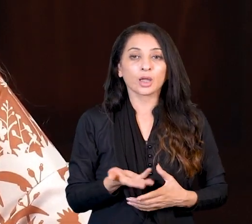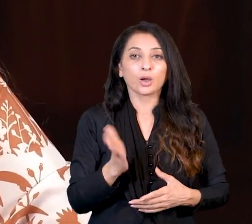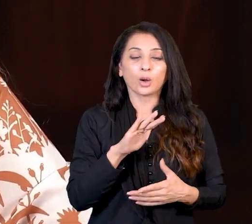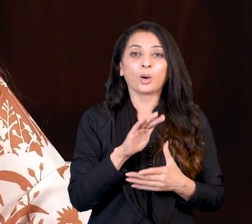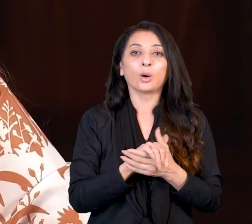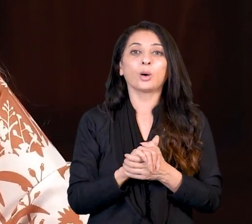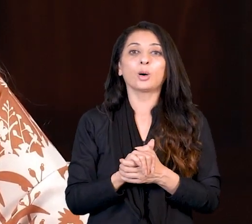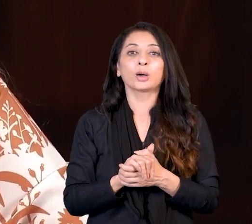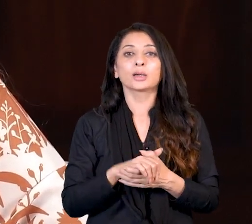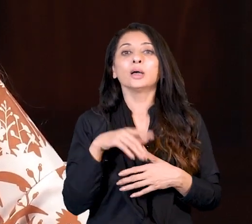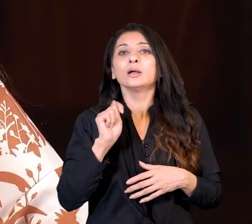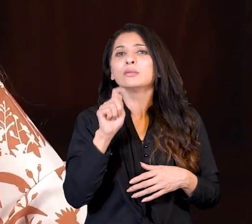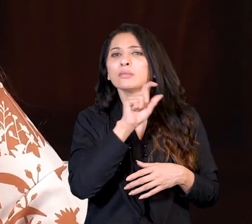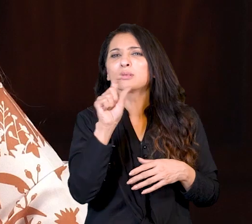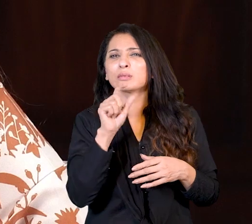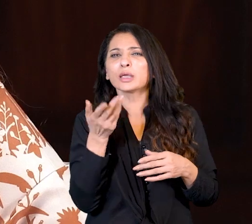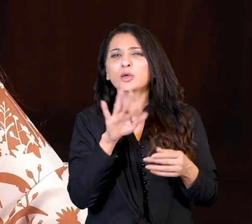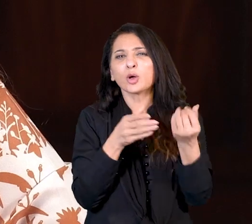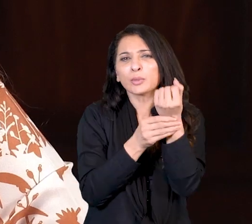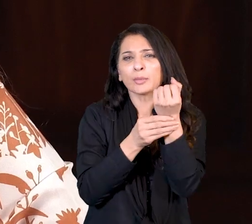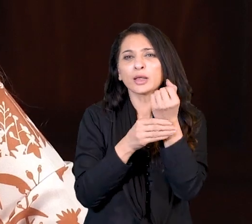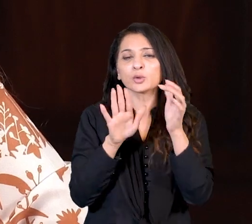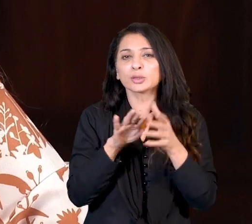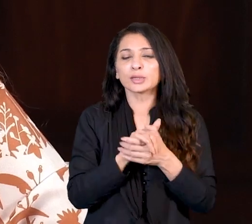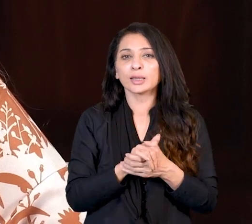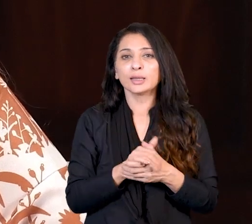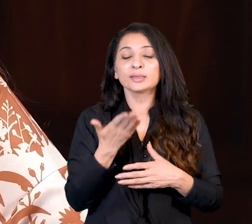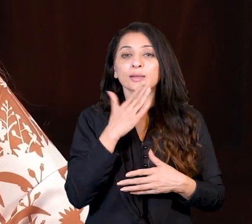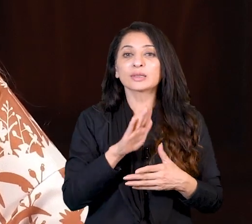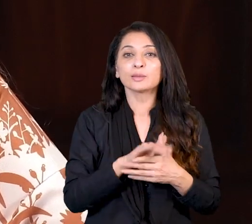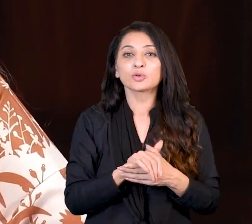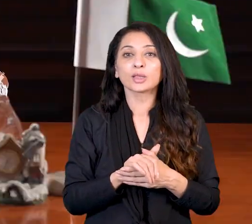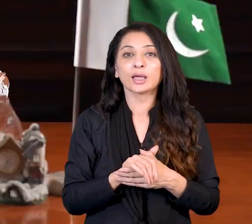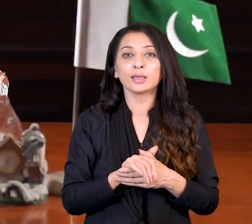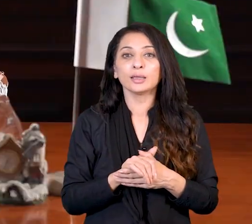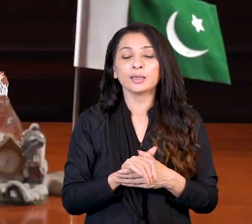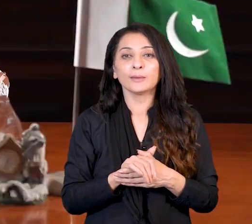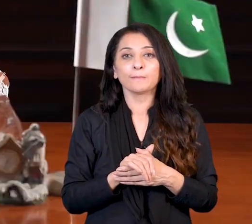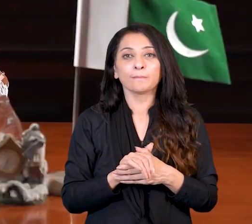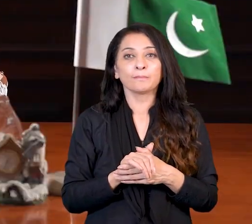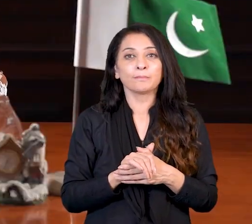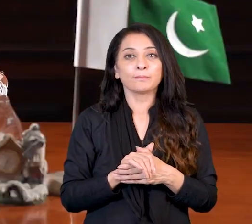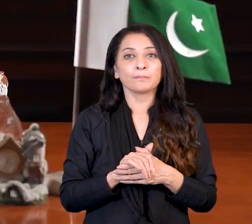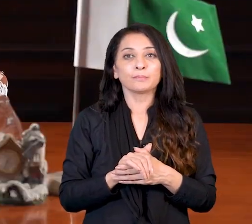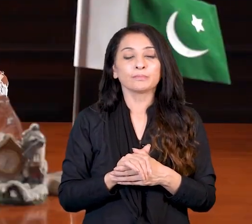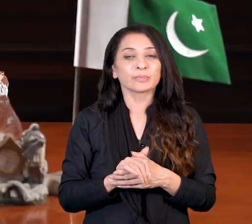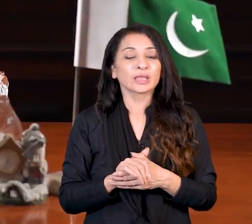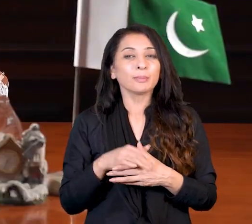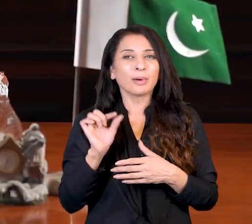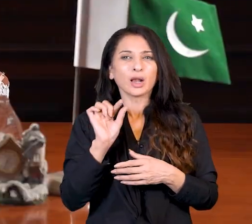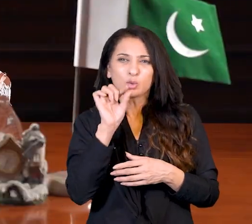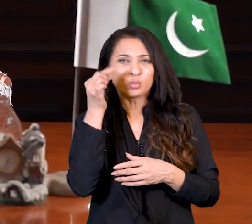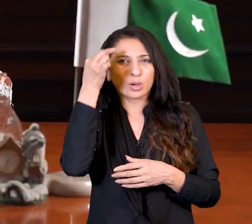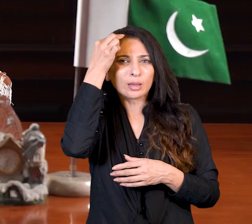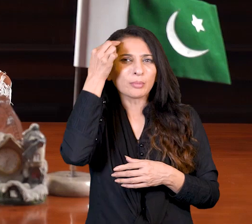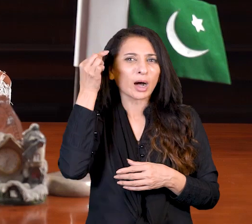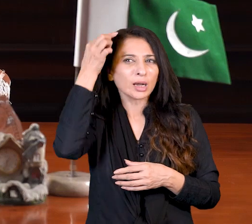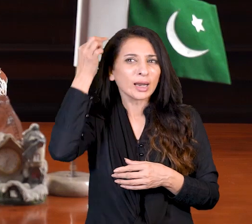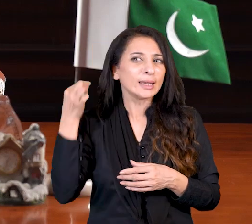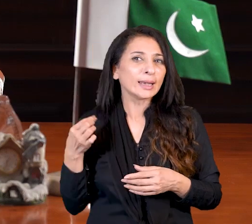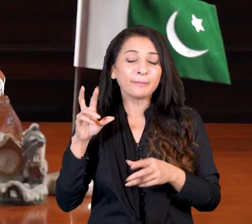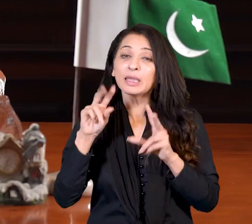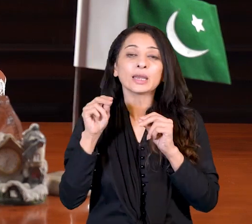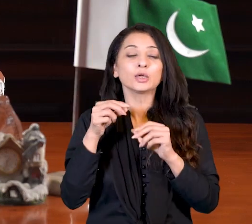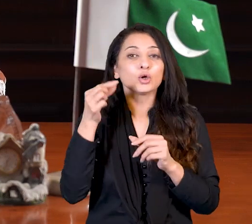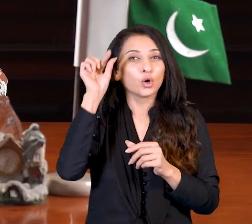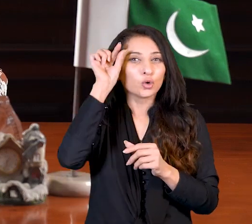बाल का अपनी उम्र से पहले उसकी जड़ का मर जाना और गिर जाना। इसकी भी कुछ वजूहात होती हैं, आपका जानना ज़रूरी है, जिसमें